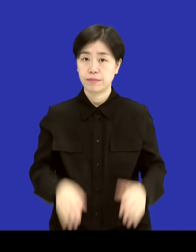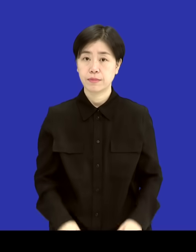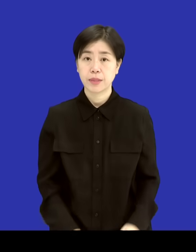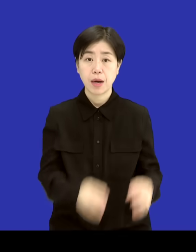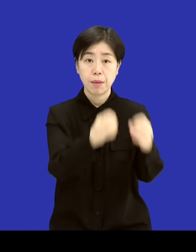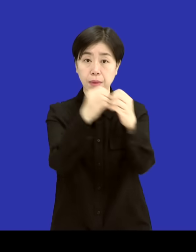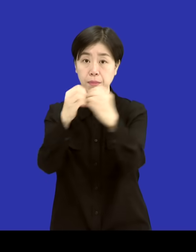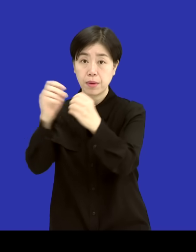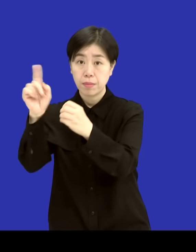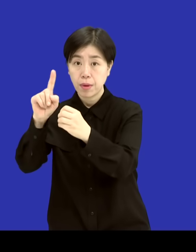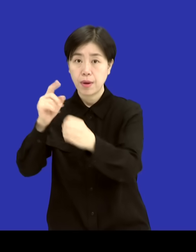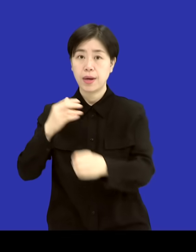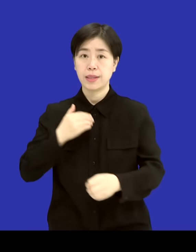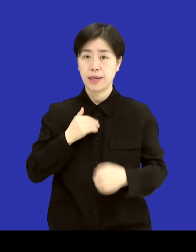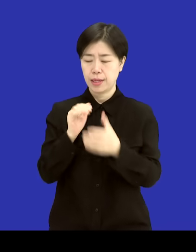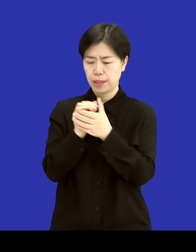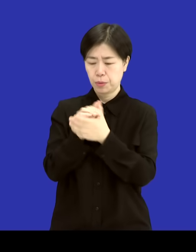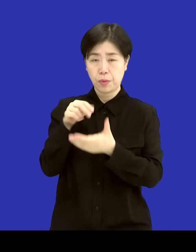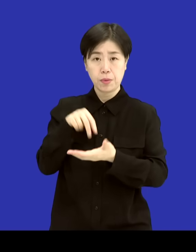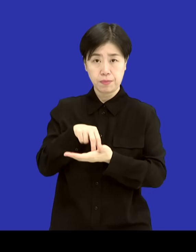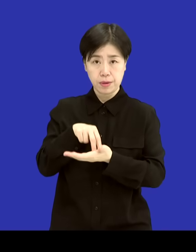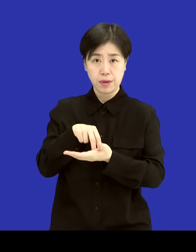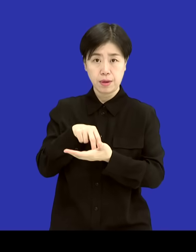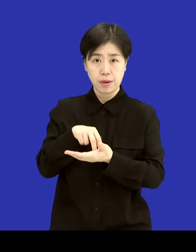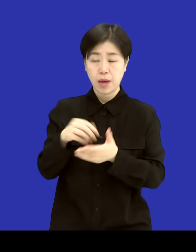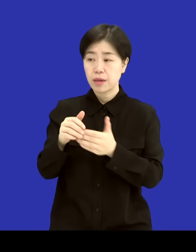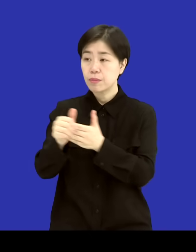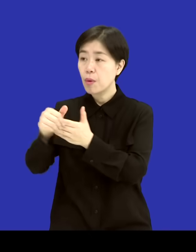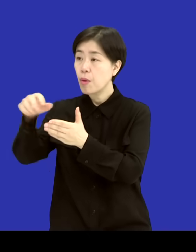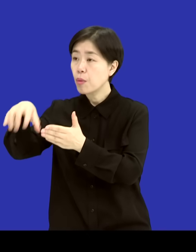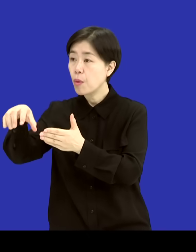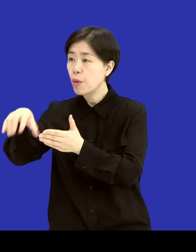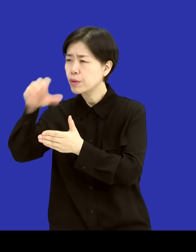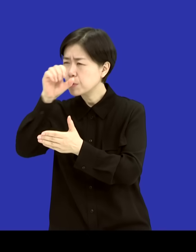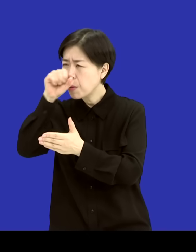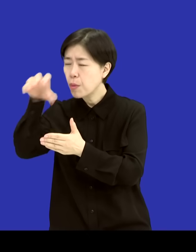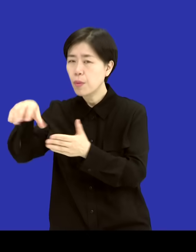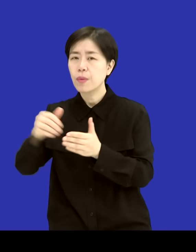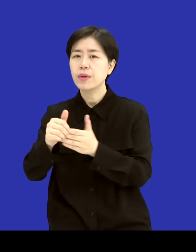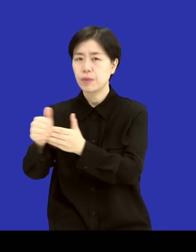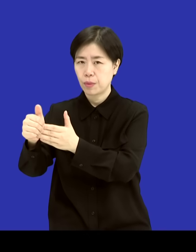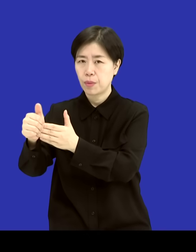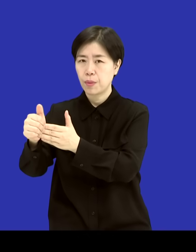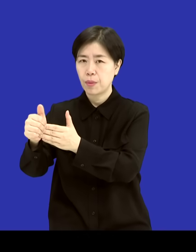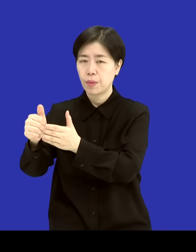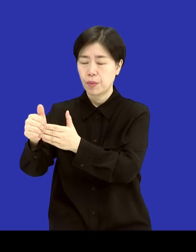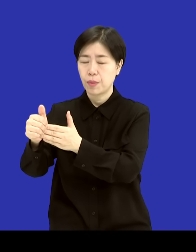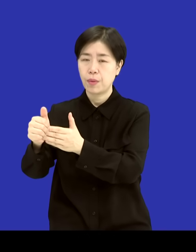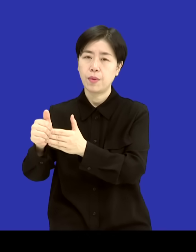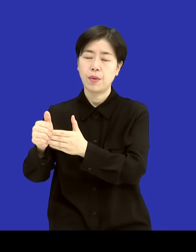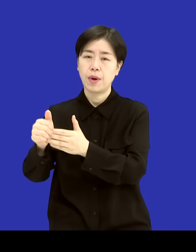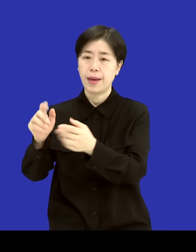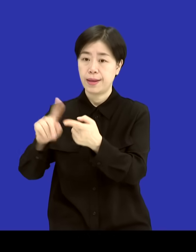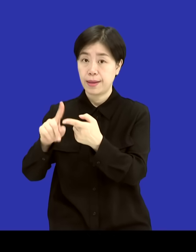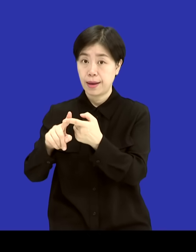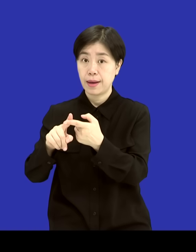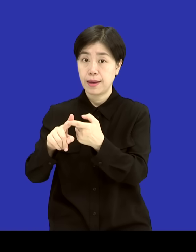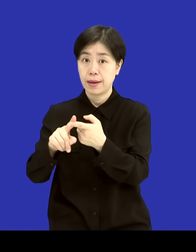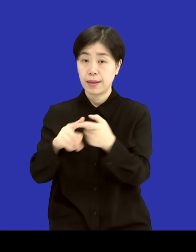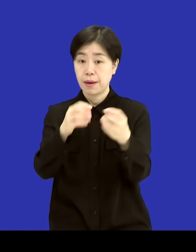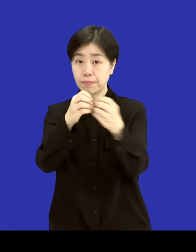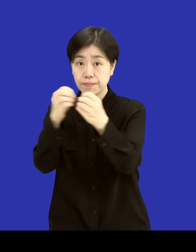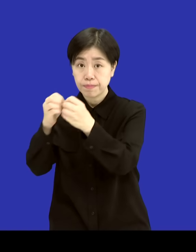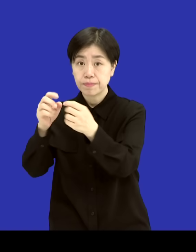더 선한 곳으로 인도해 주실 거다라는 그런 메시지가 담겨 있고 그런 메시지에 좀 신경을 많이 썼었어요.